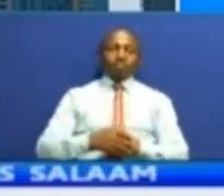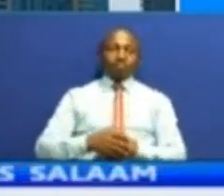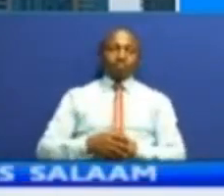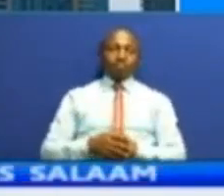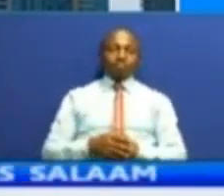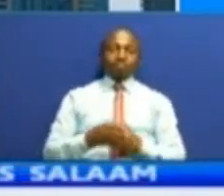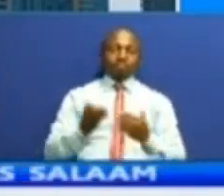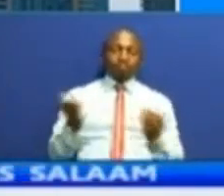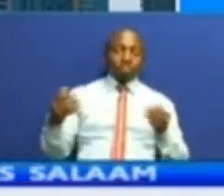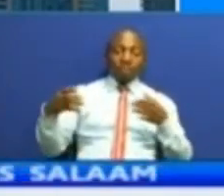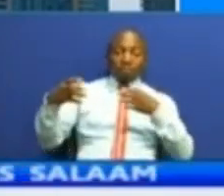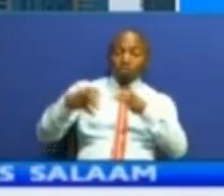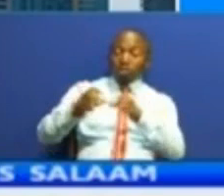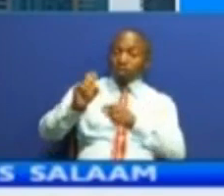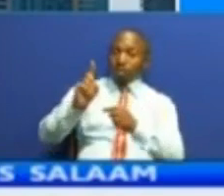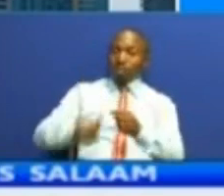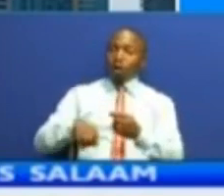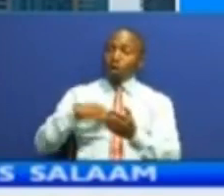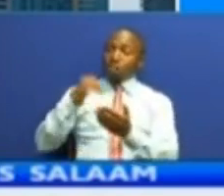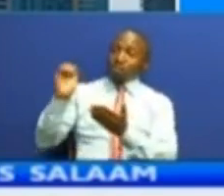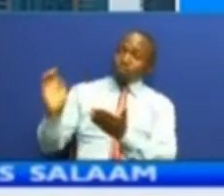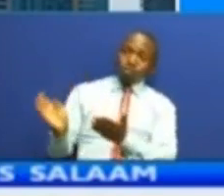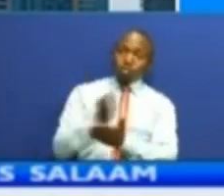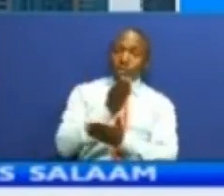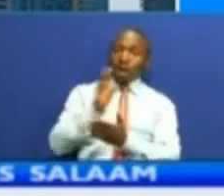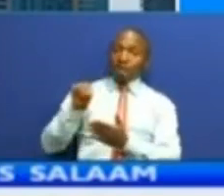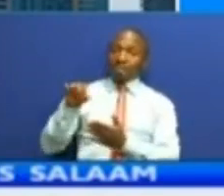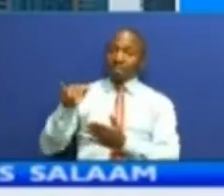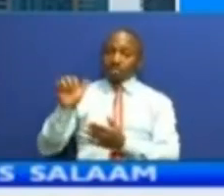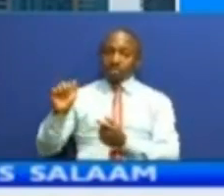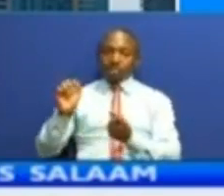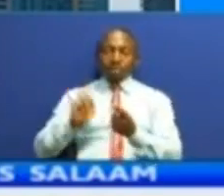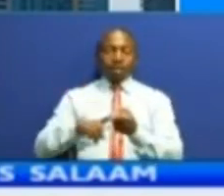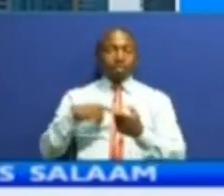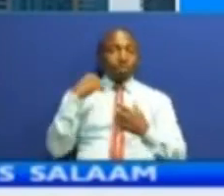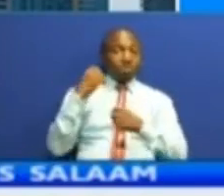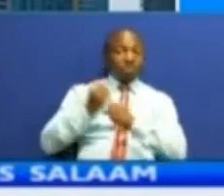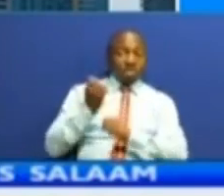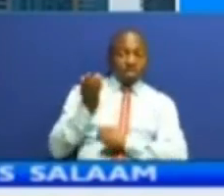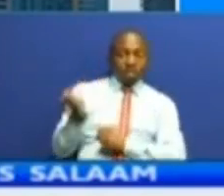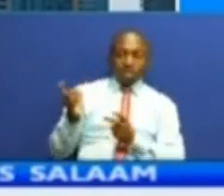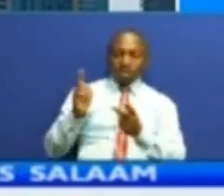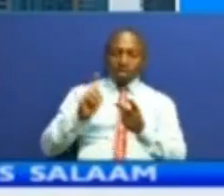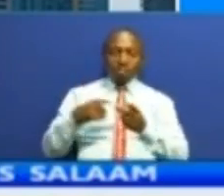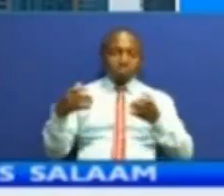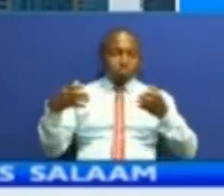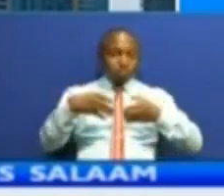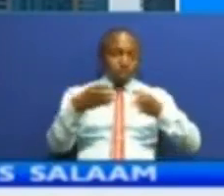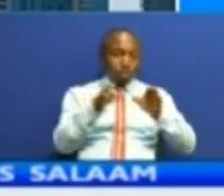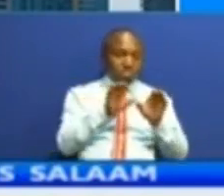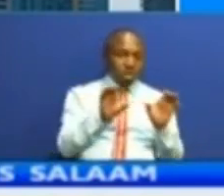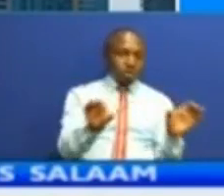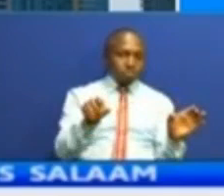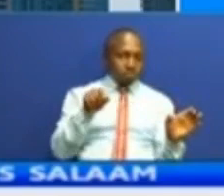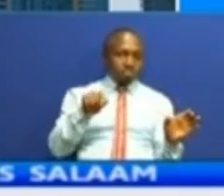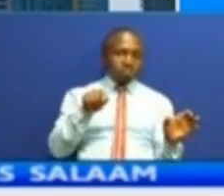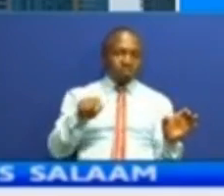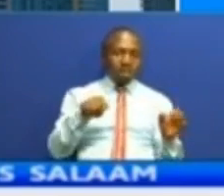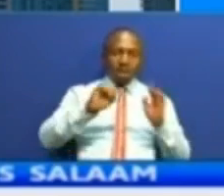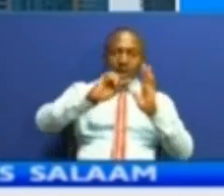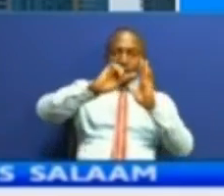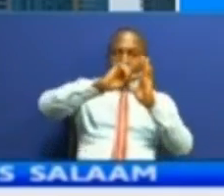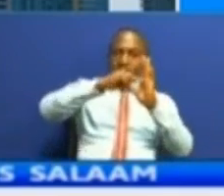Na mkutano uliomuondoa uliofanyika, mkutano maalum, kanuni